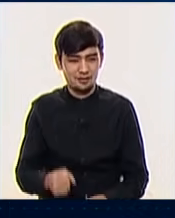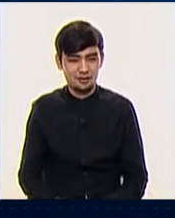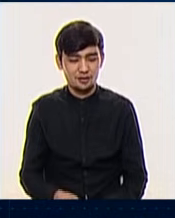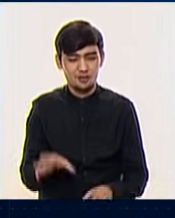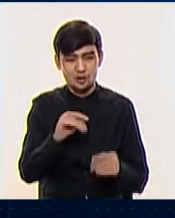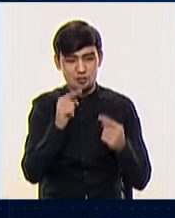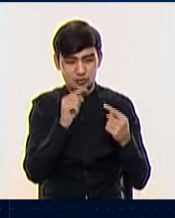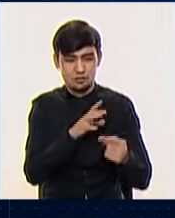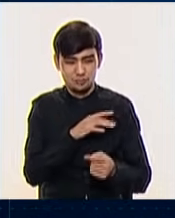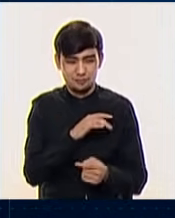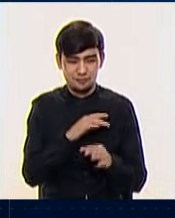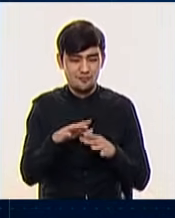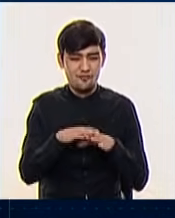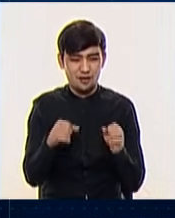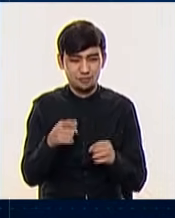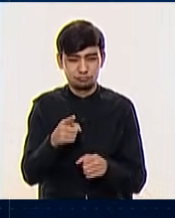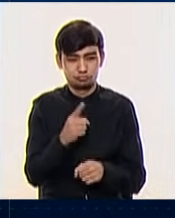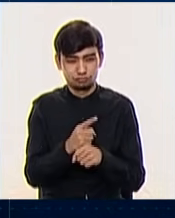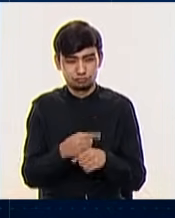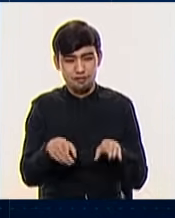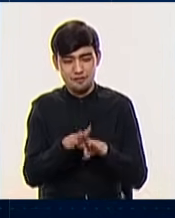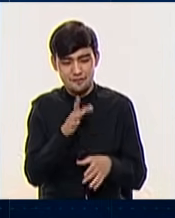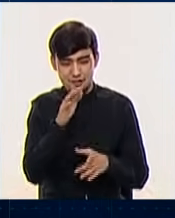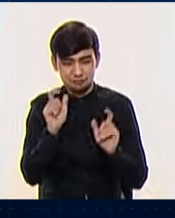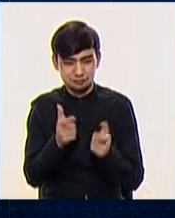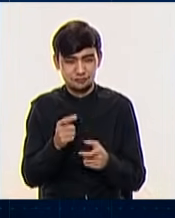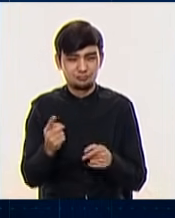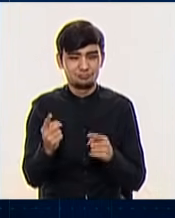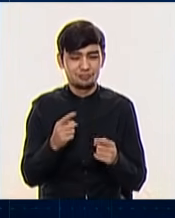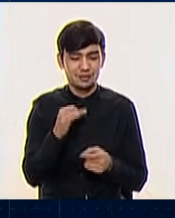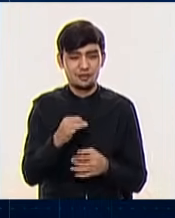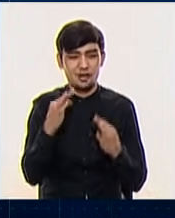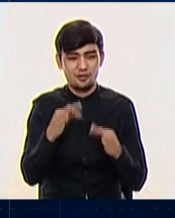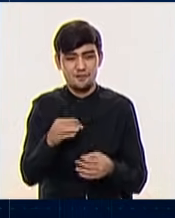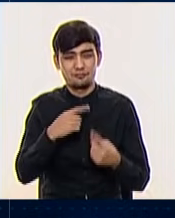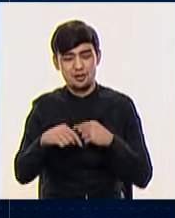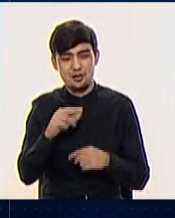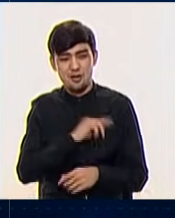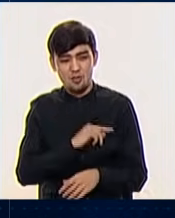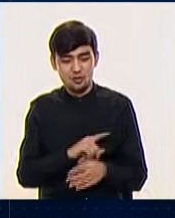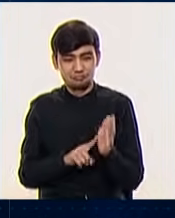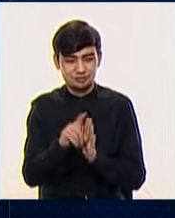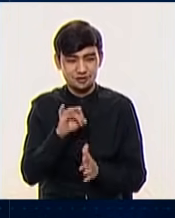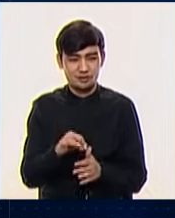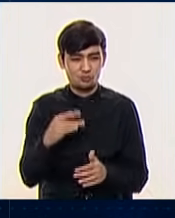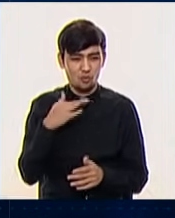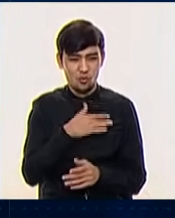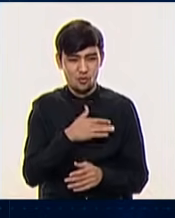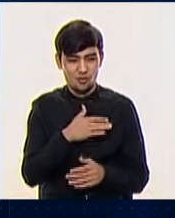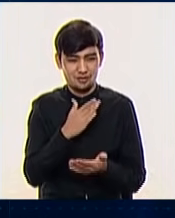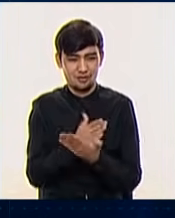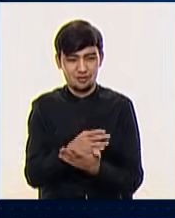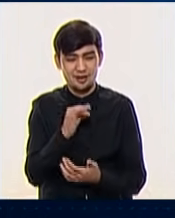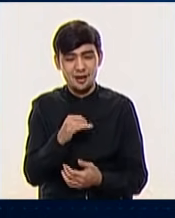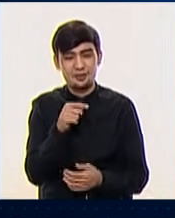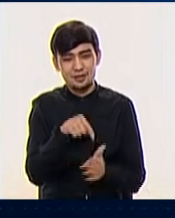не согласны с решением властей, которые, ослабив коронавирусные ограничения, разрешили вернуться к работе представителям многих профессий.